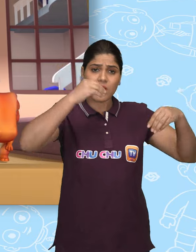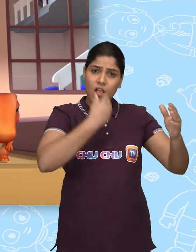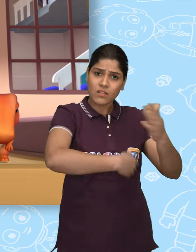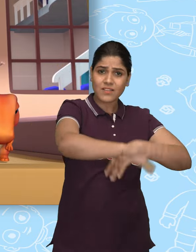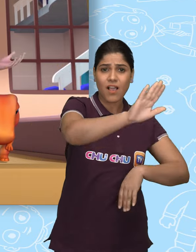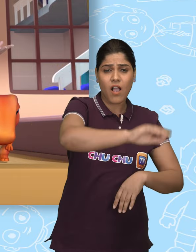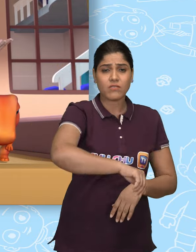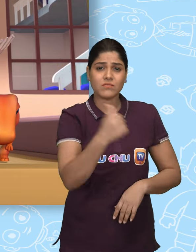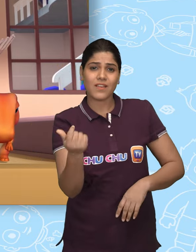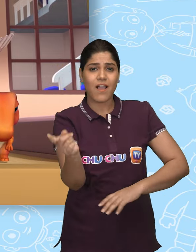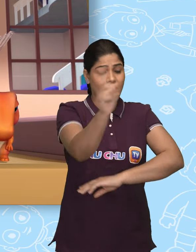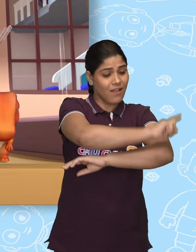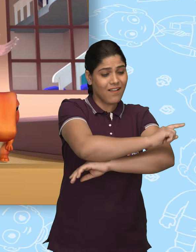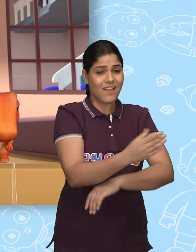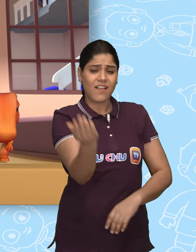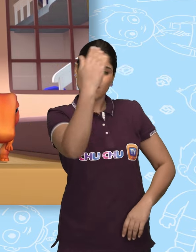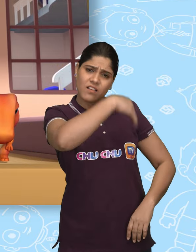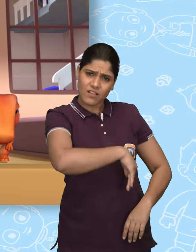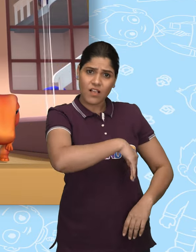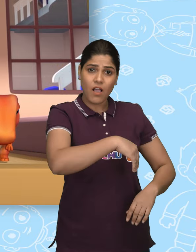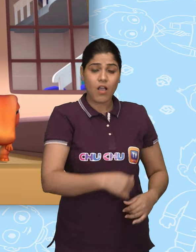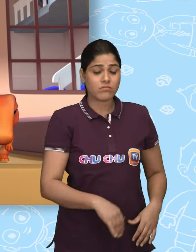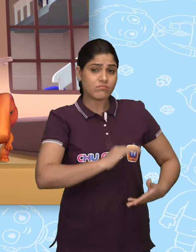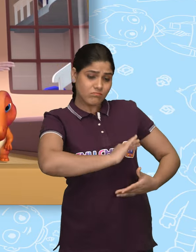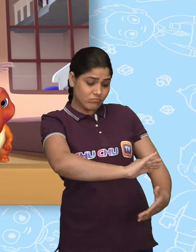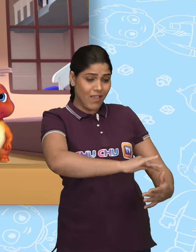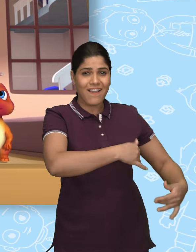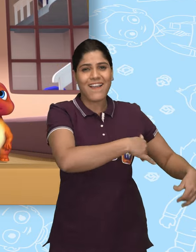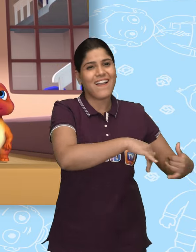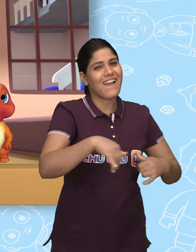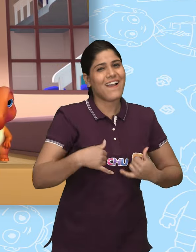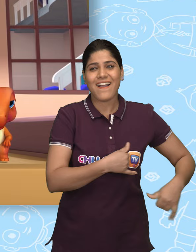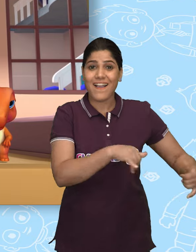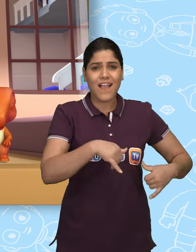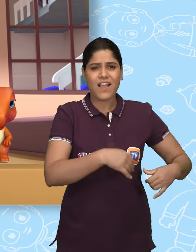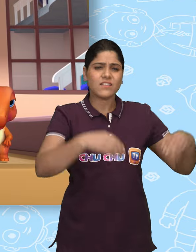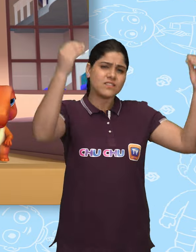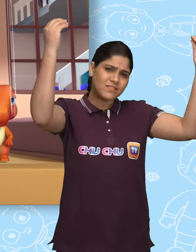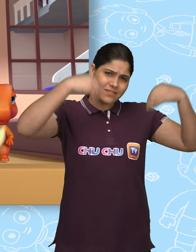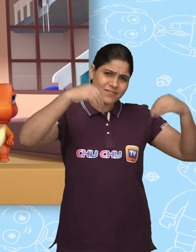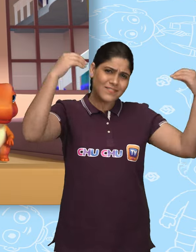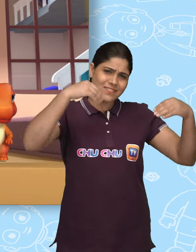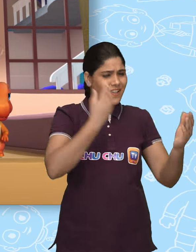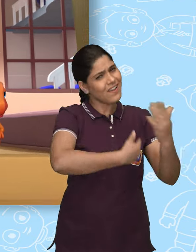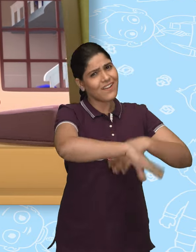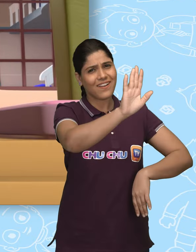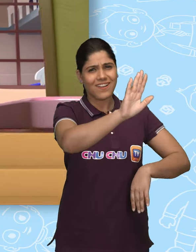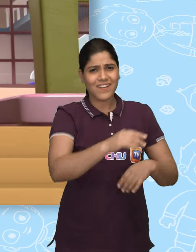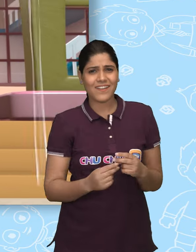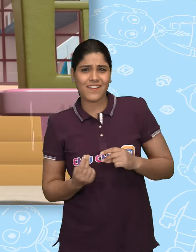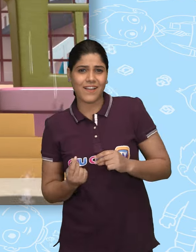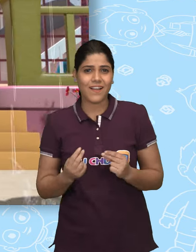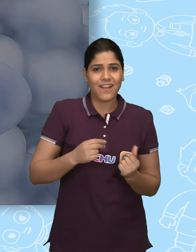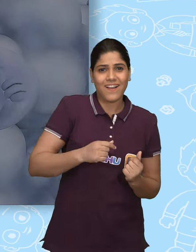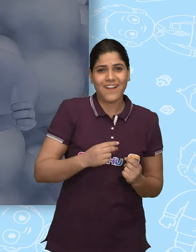बारिश बारिश जाओ ना और किसी दिन आओ ना, बेबी चाचा को खेलना है। बारिश बारिश